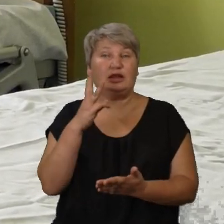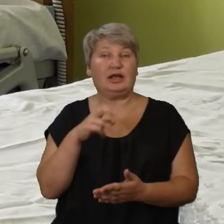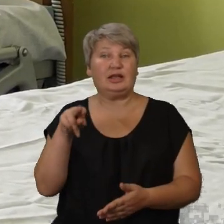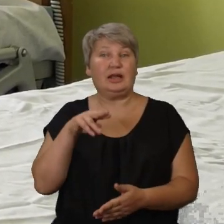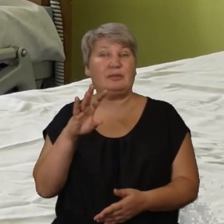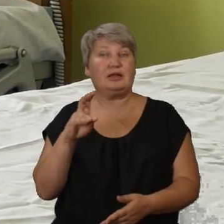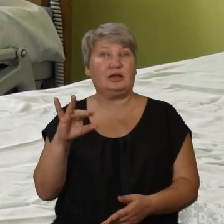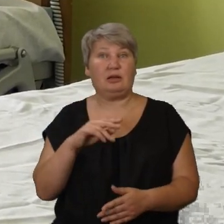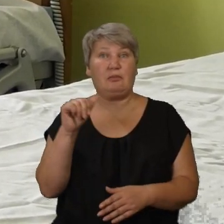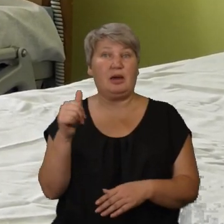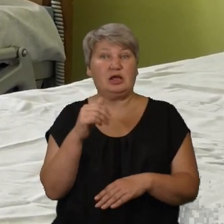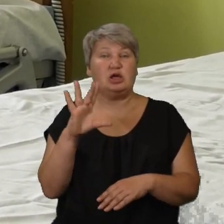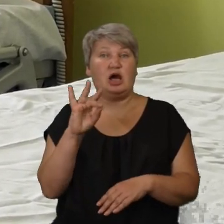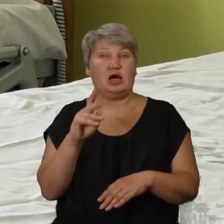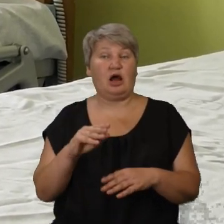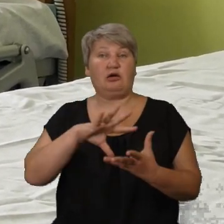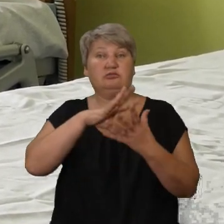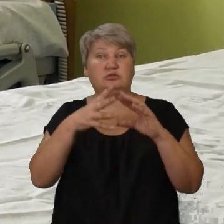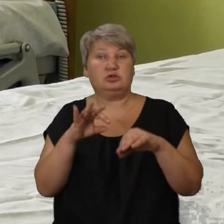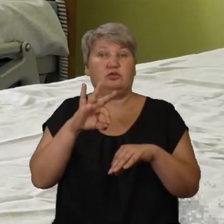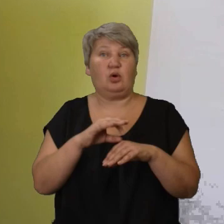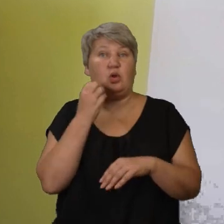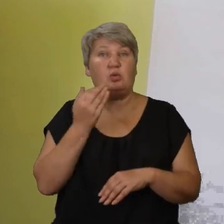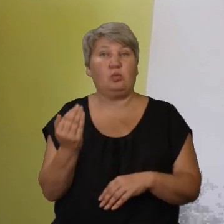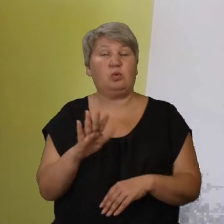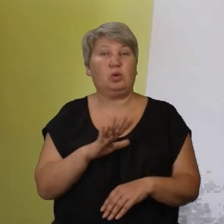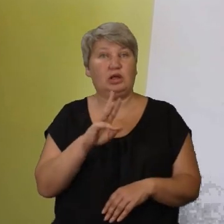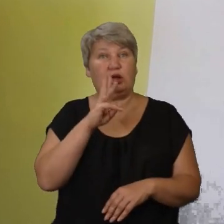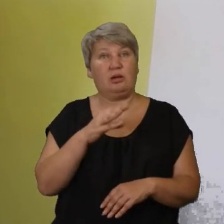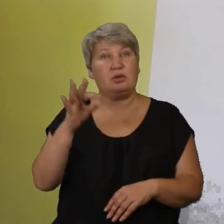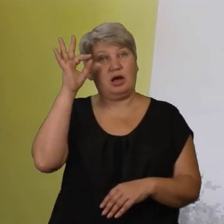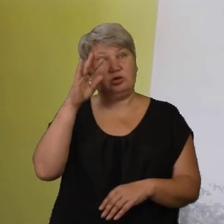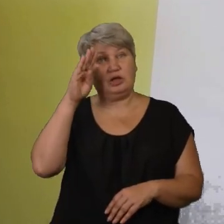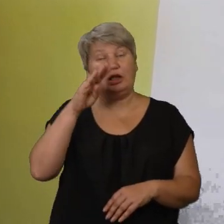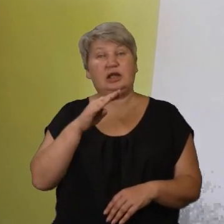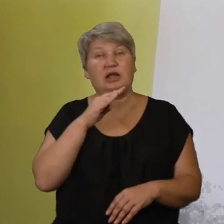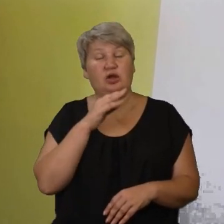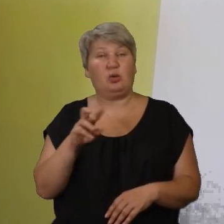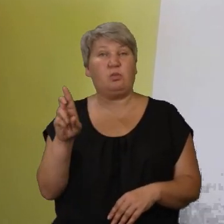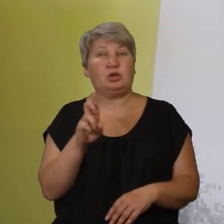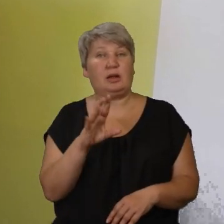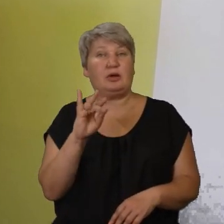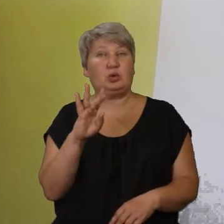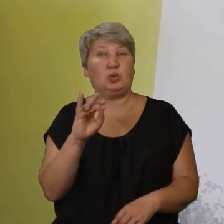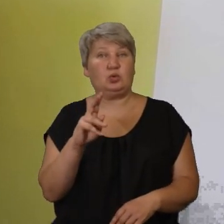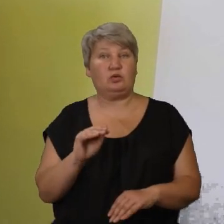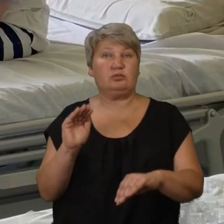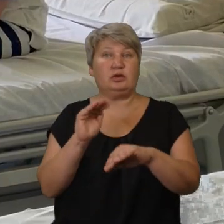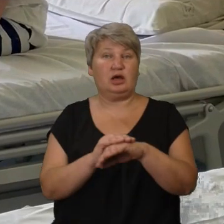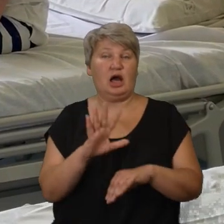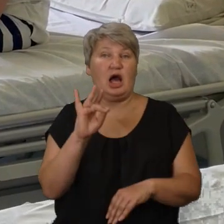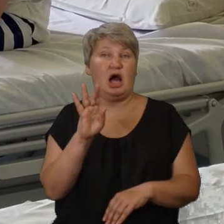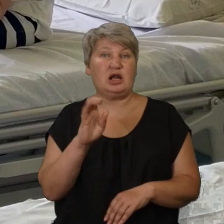раку хлопчика діагностували коли йому було три роки Тоді пригадує тато хлопця Богдан Мартинюк у нього виявили рак печінки